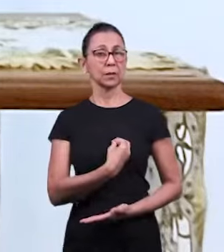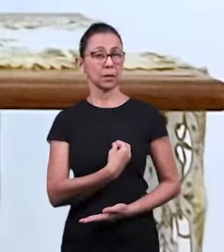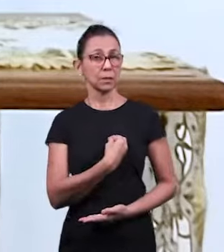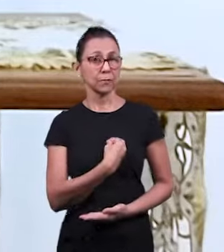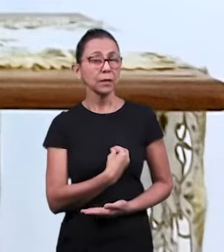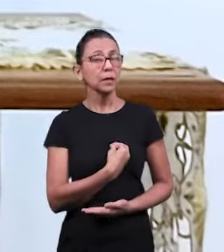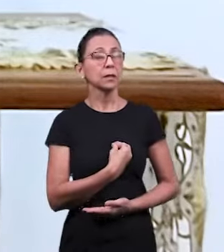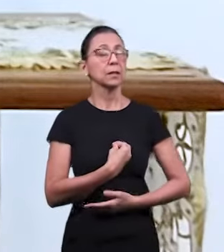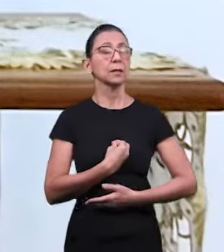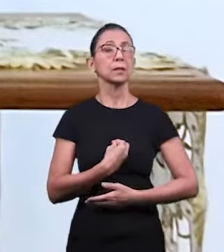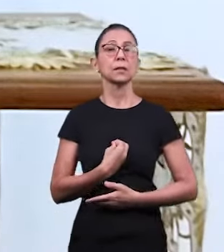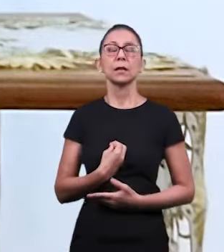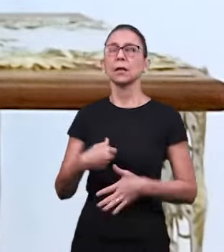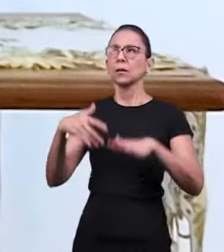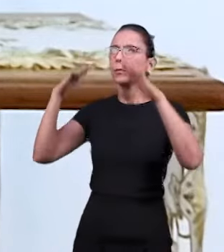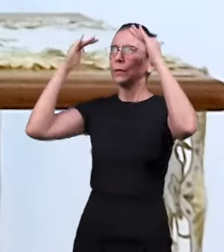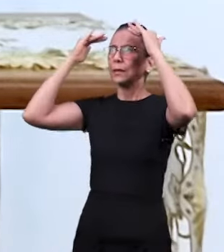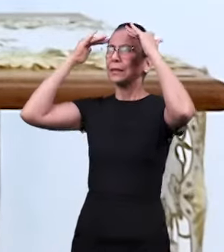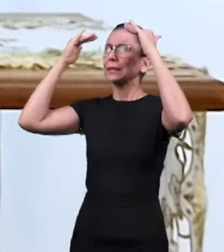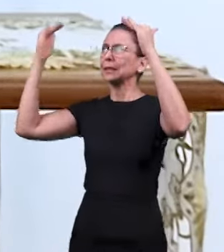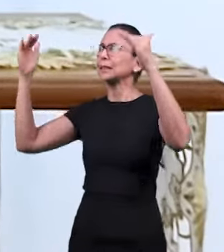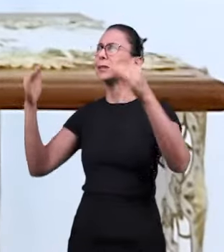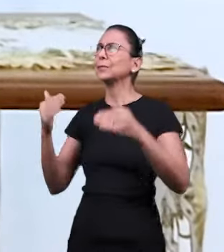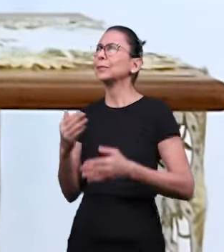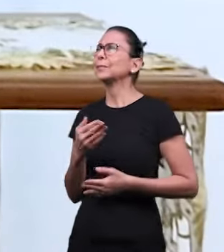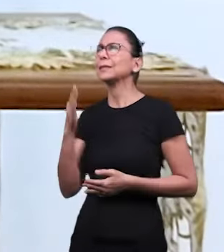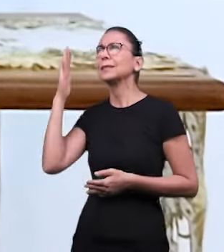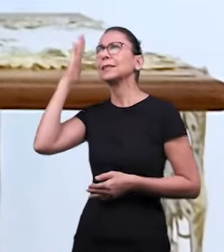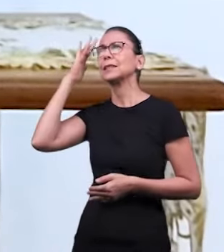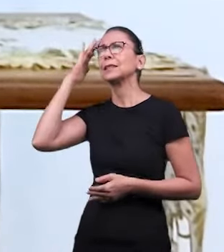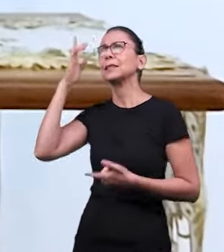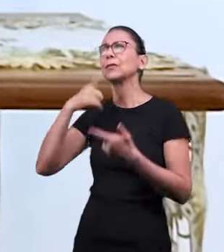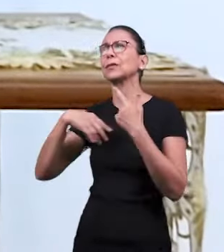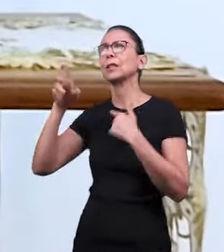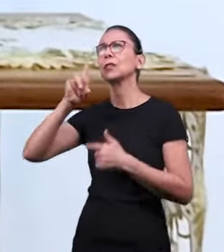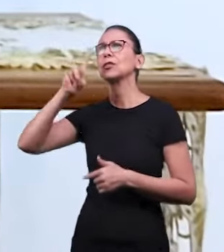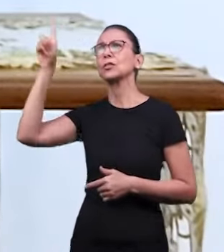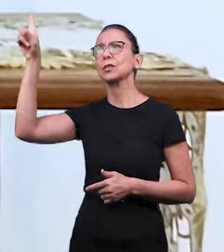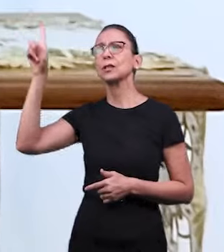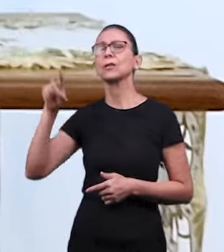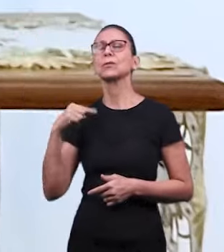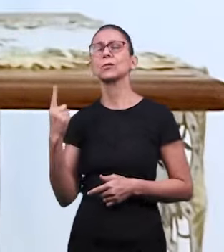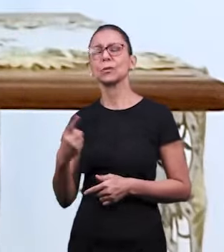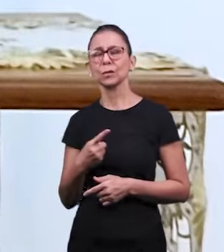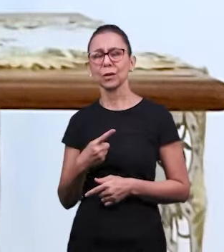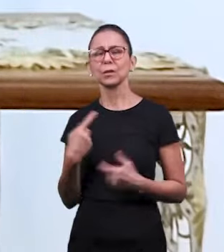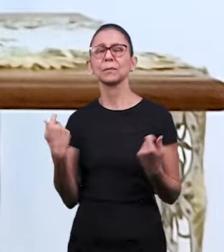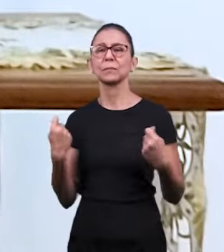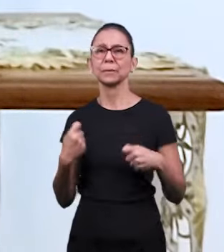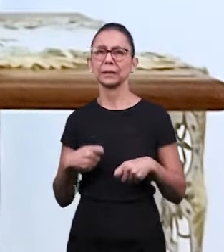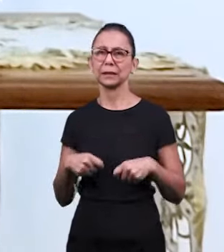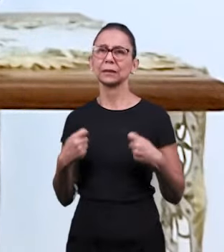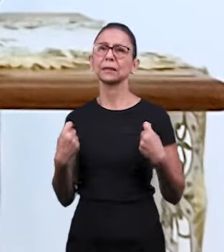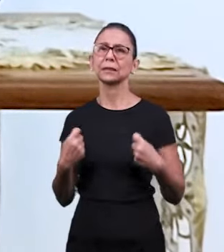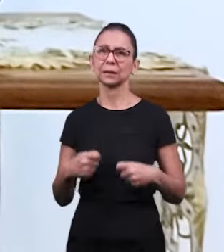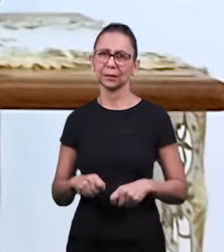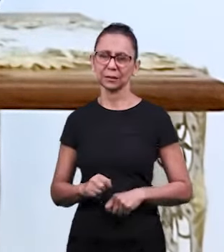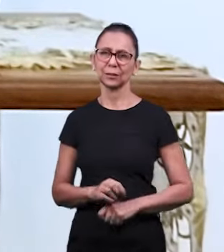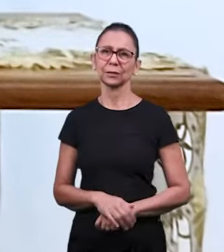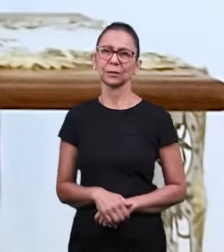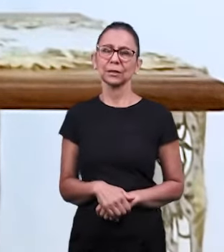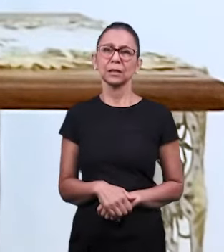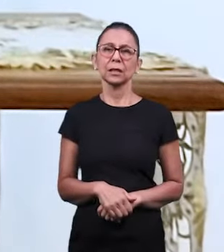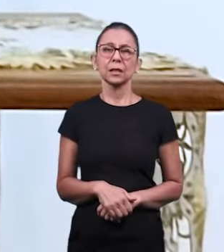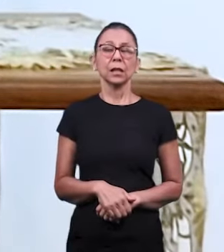стараемся услышать Его голос, узнать Его волю. И Слово Божье говорит, что